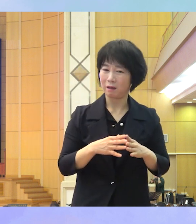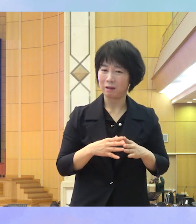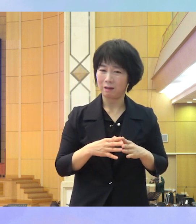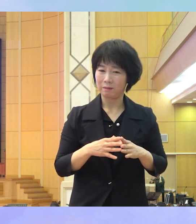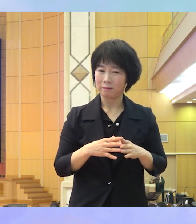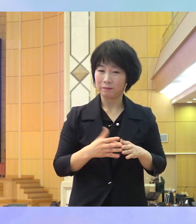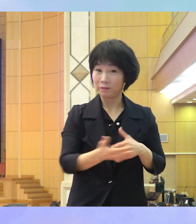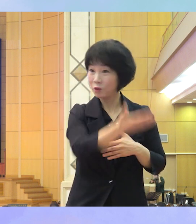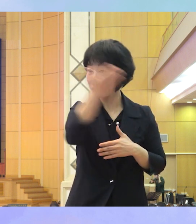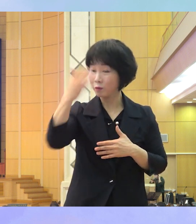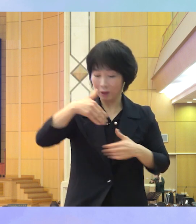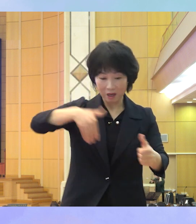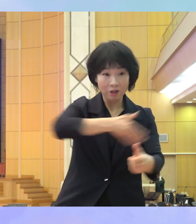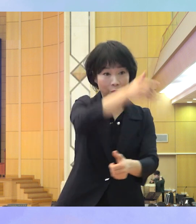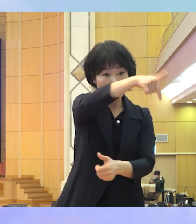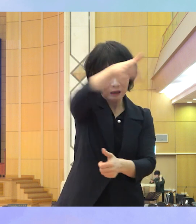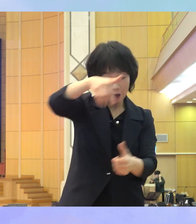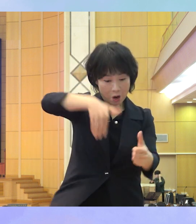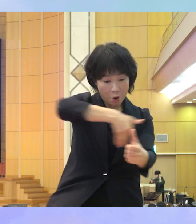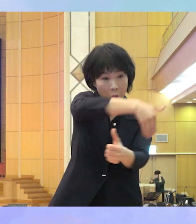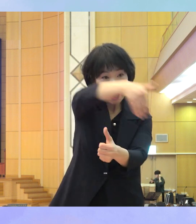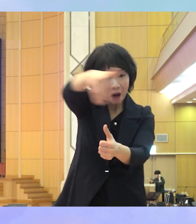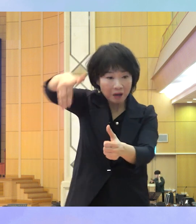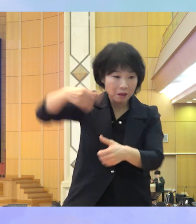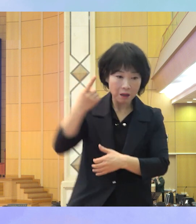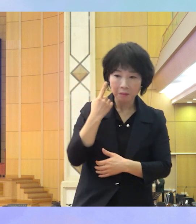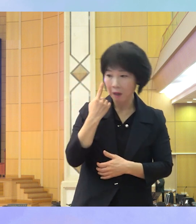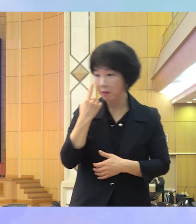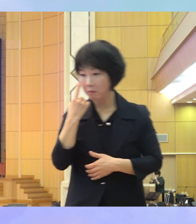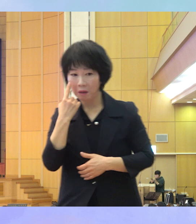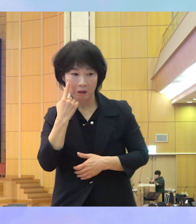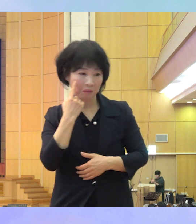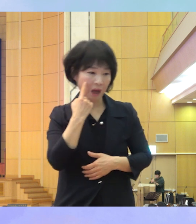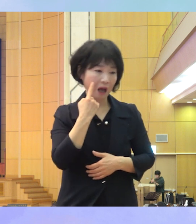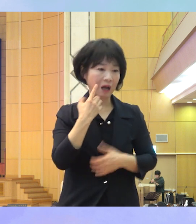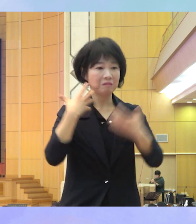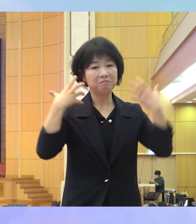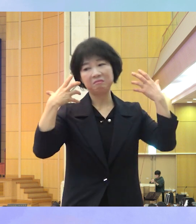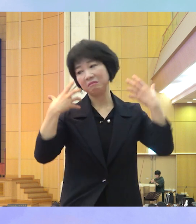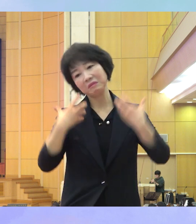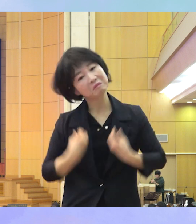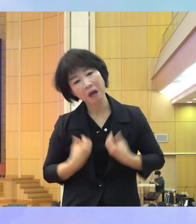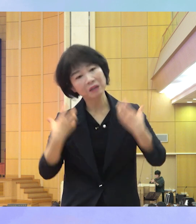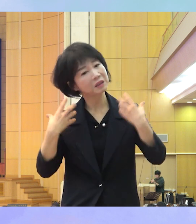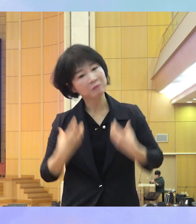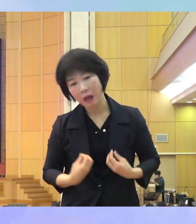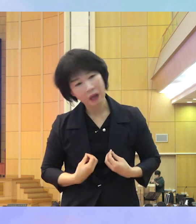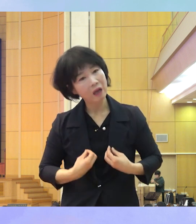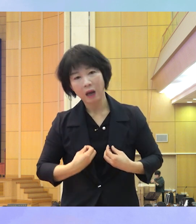내 자신을 보거나 내 나이를 보거나 여러 가지를 봤을 때는 아이고야, 주님도 참